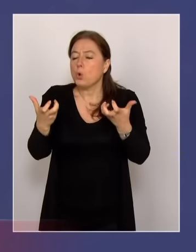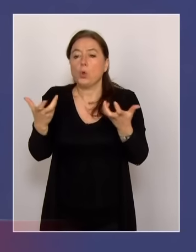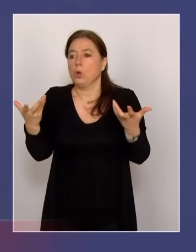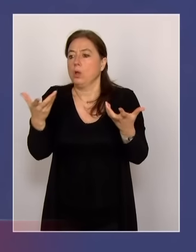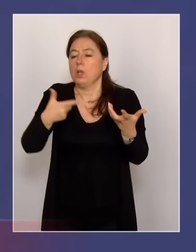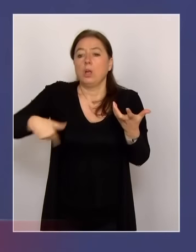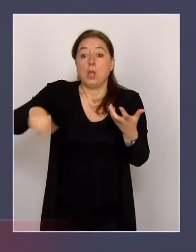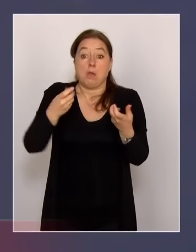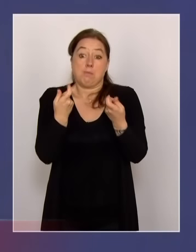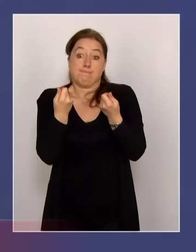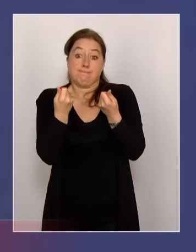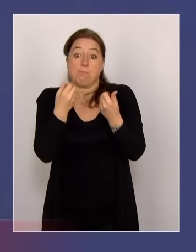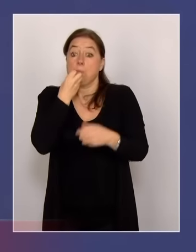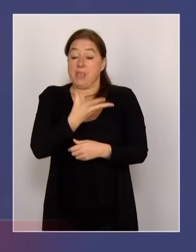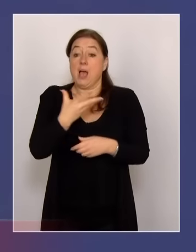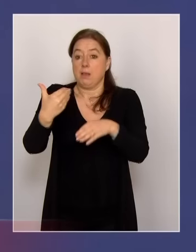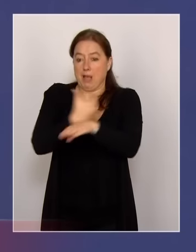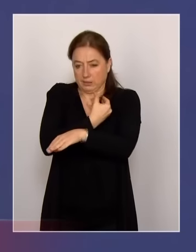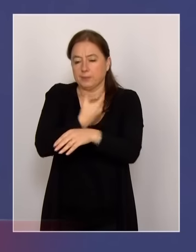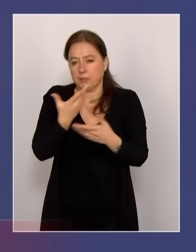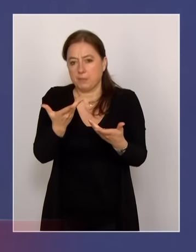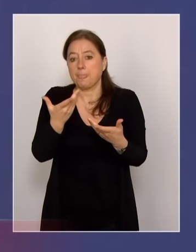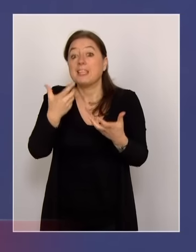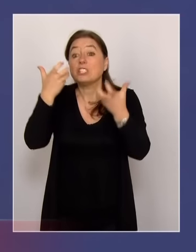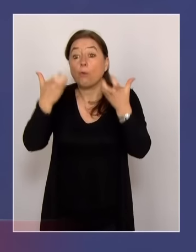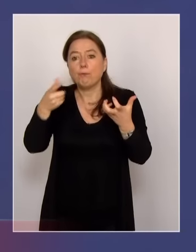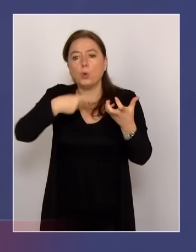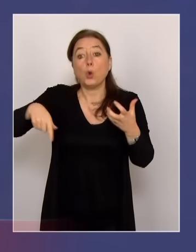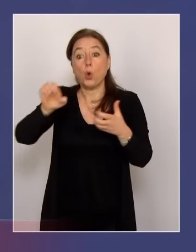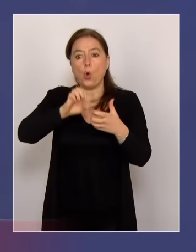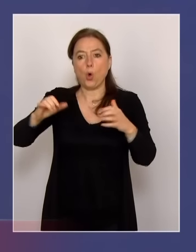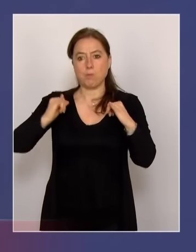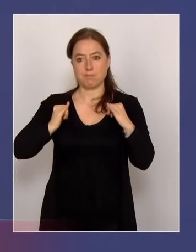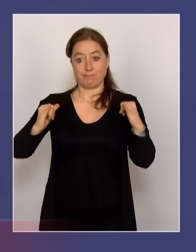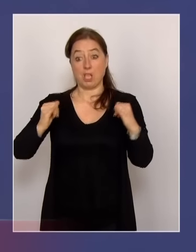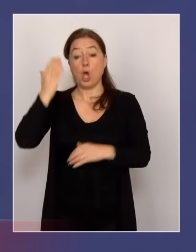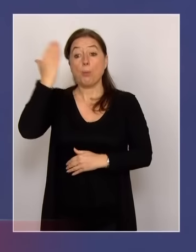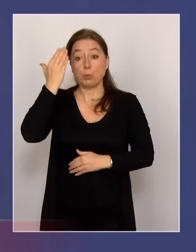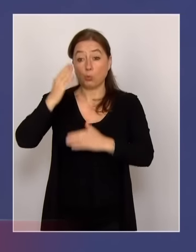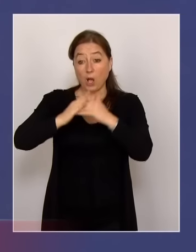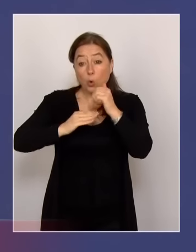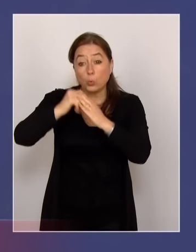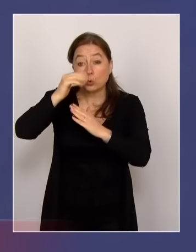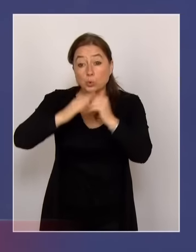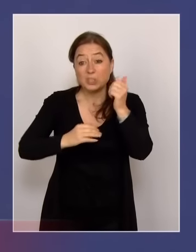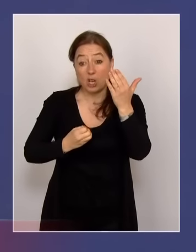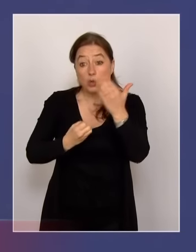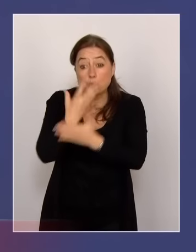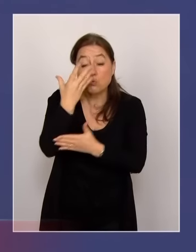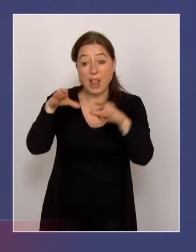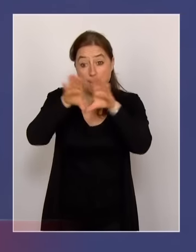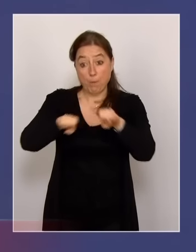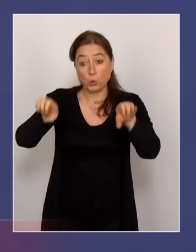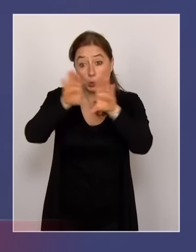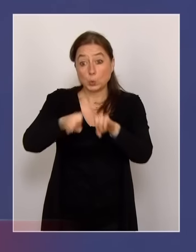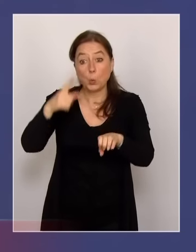au moment de ces transformations profondes que j'évoquais, nous avons besoin de bâtir un nouveau modèle de croissance et de production.